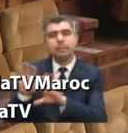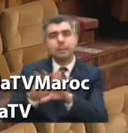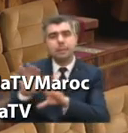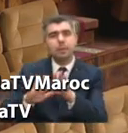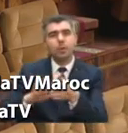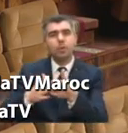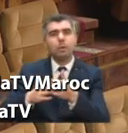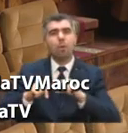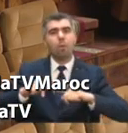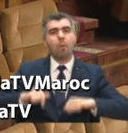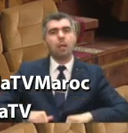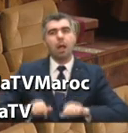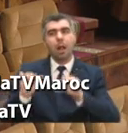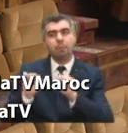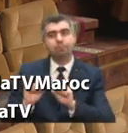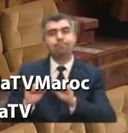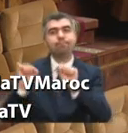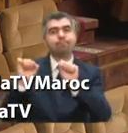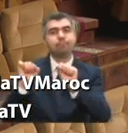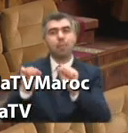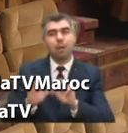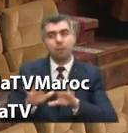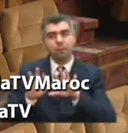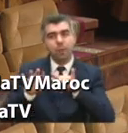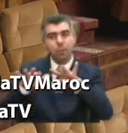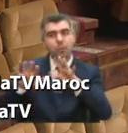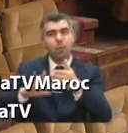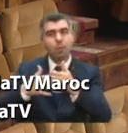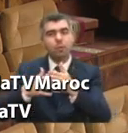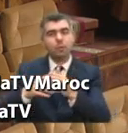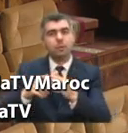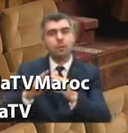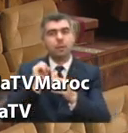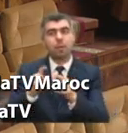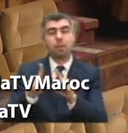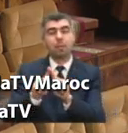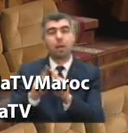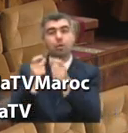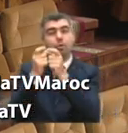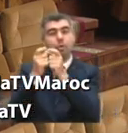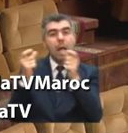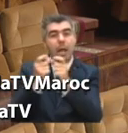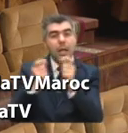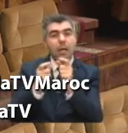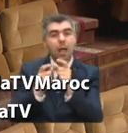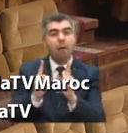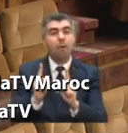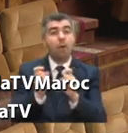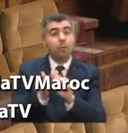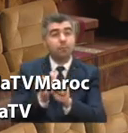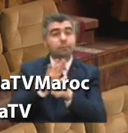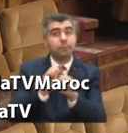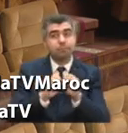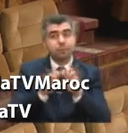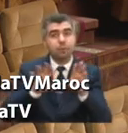اتخذتها وزارتكم للتصدي لانتشار هذه الجائحة في الوحدات الإنتاجية والفضاءات المهنية،